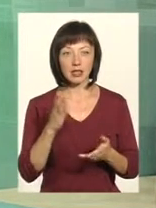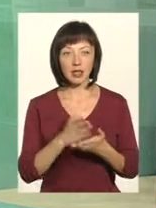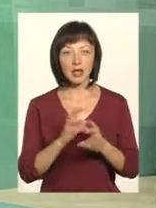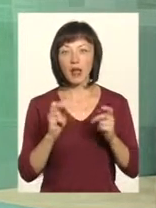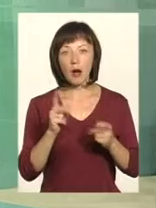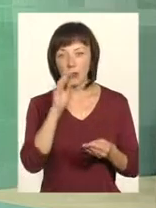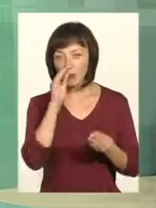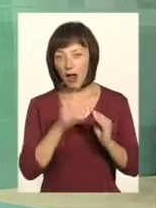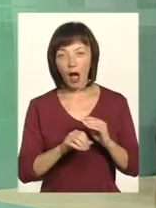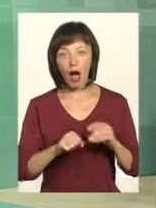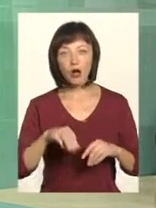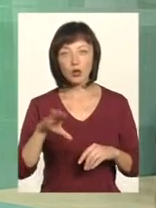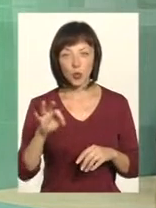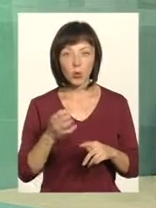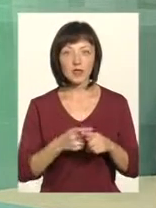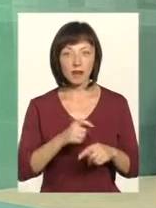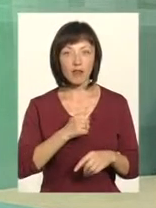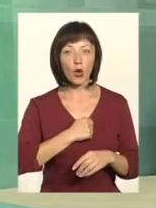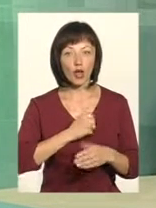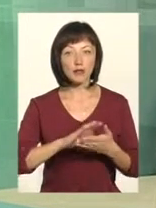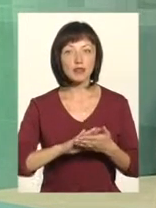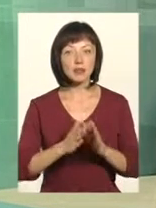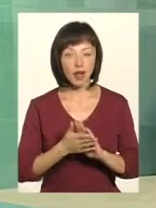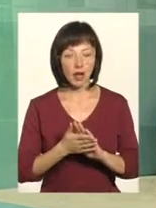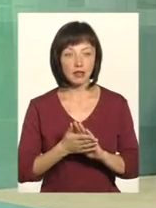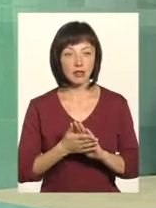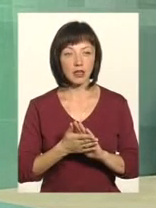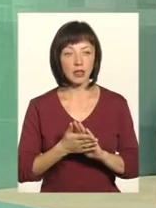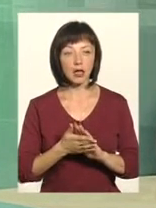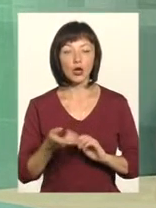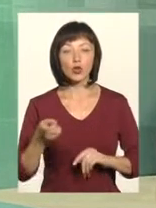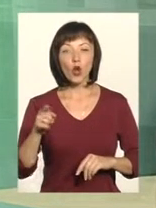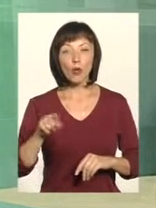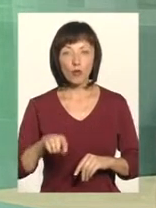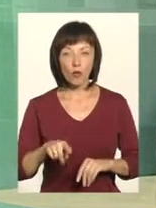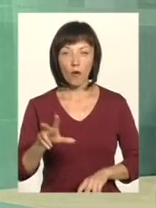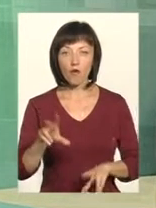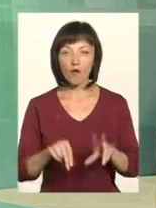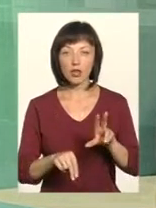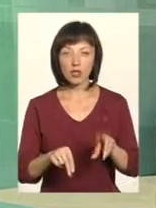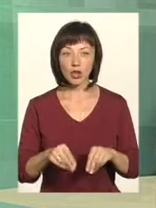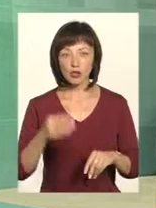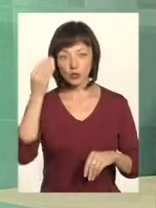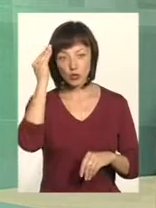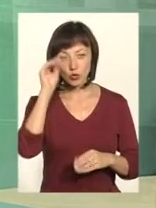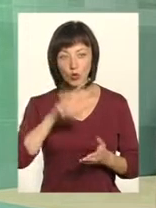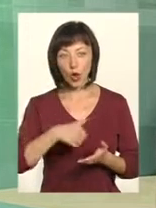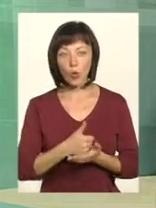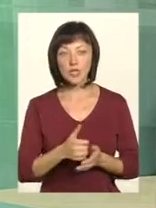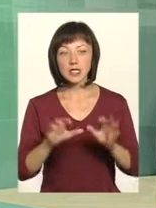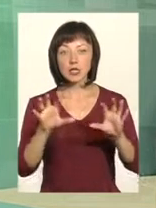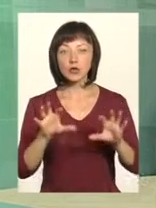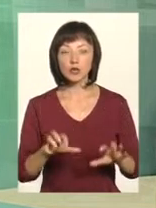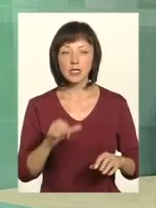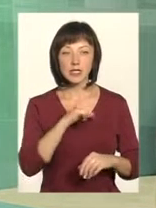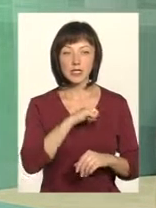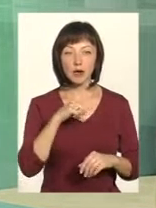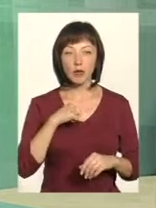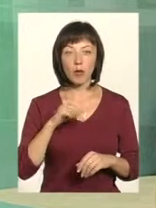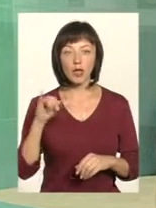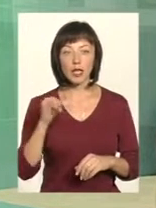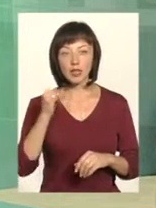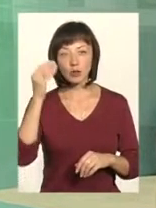прикривалися АТО, але це воєнний стан. Тому вважаю, що і з точки зору Конституції самої, і з точки зору